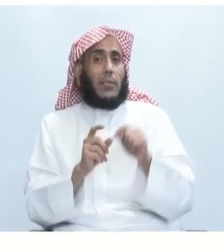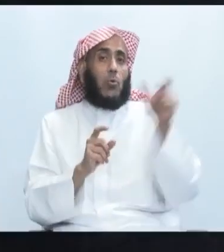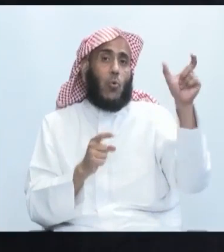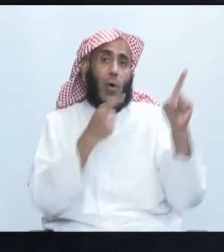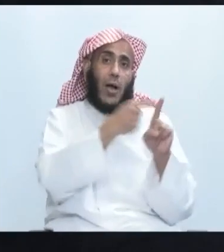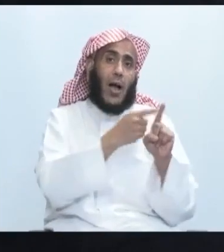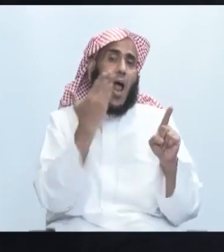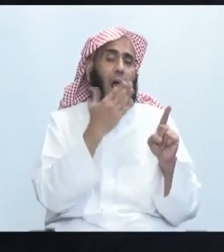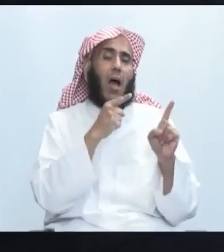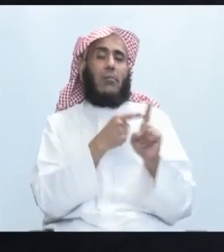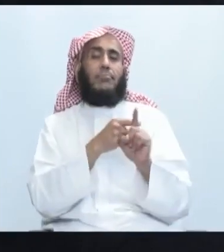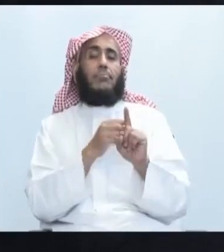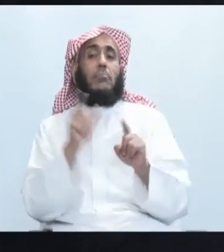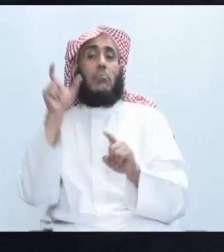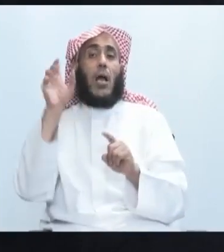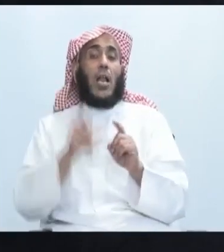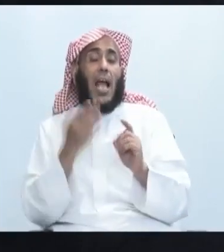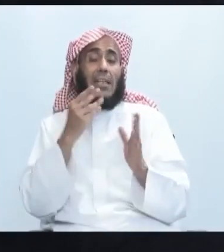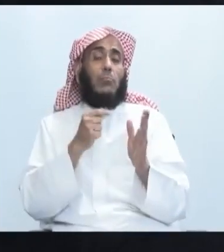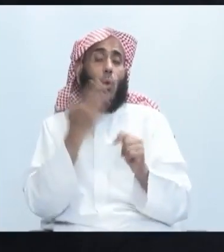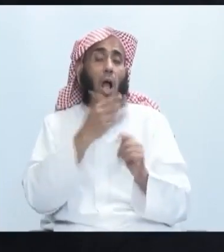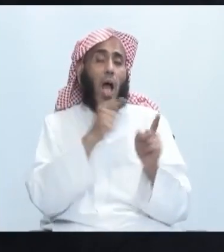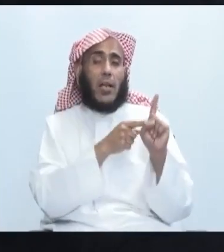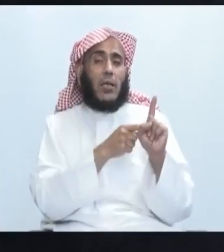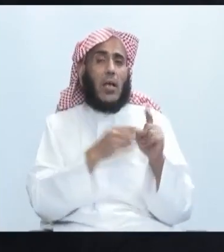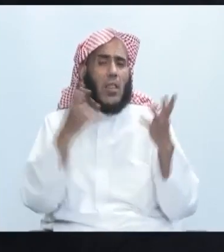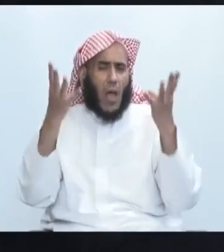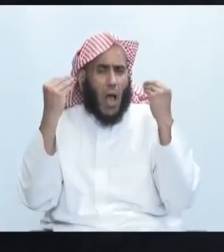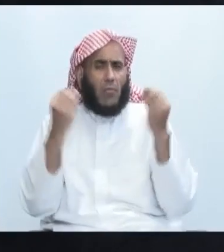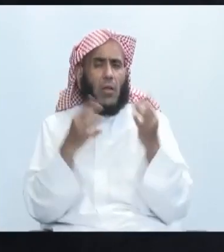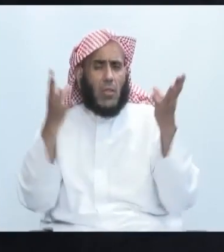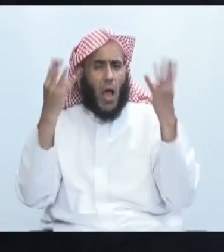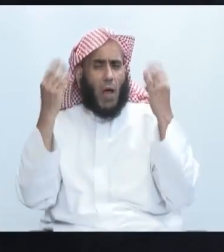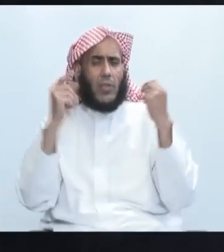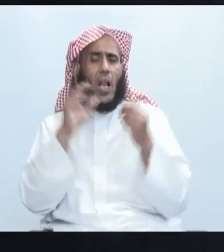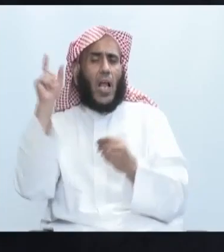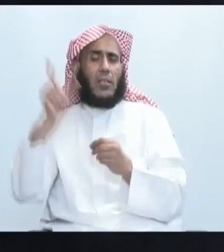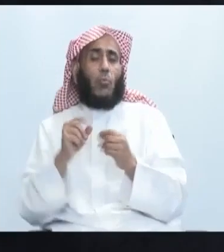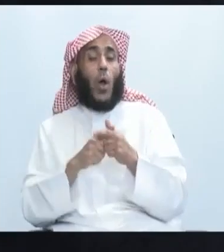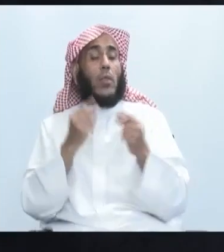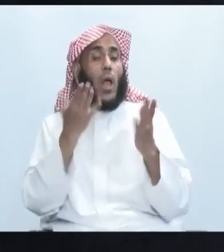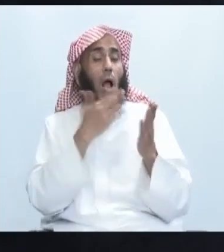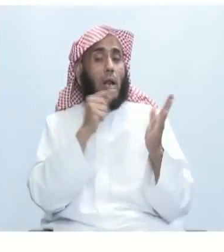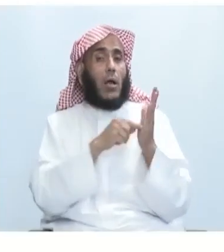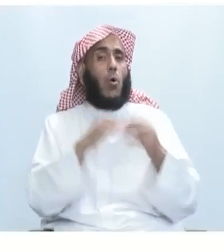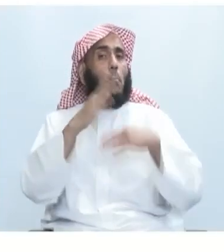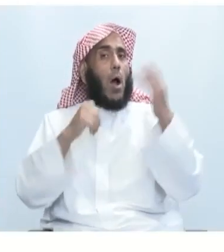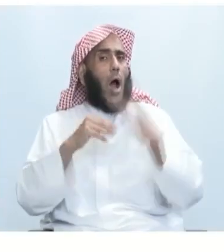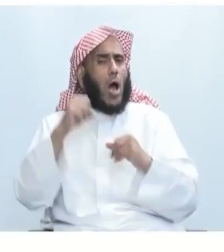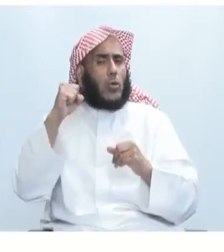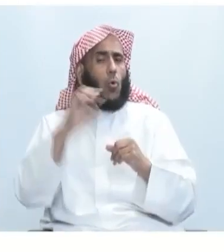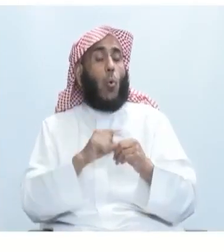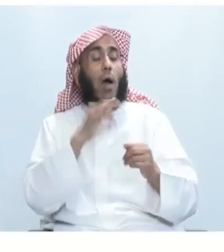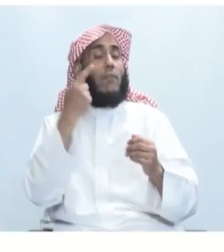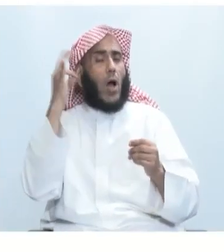الكاتب والقارئ الكاتب والقارئ هو ثقافه ثقافه الكاتب وكذلك القارئ مهارته كذلك